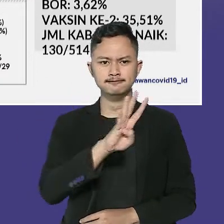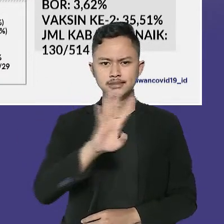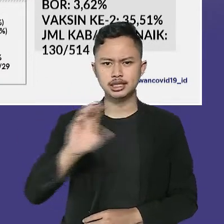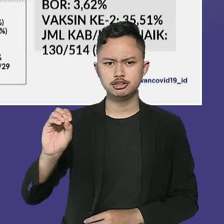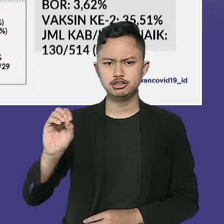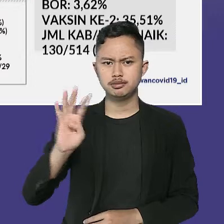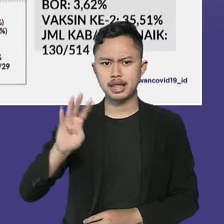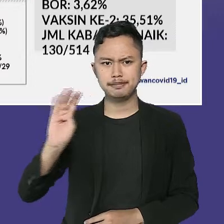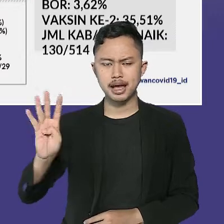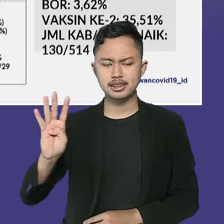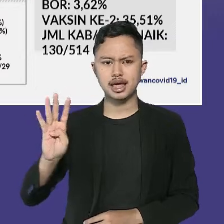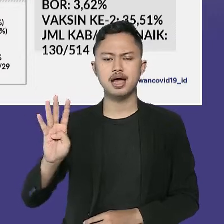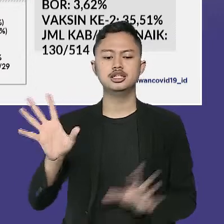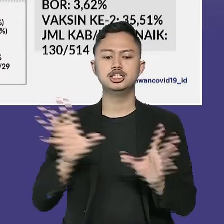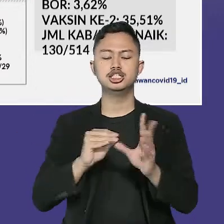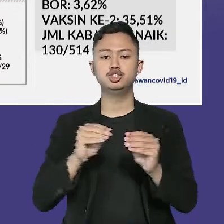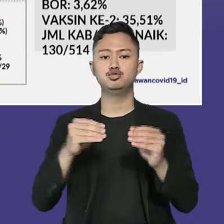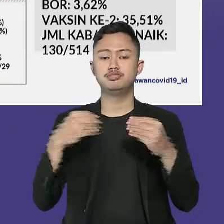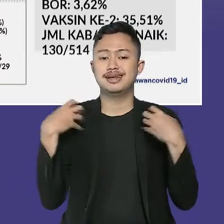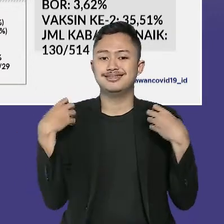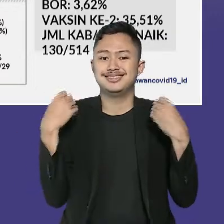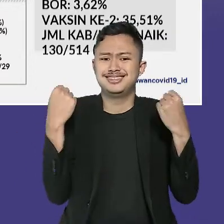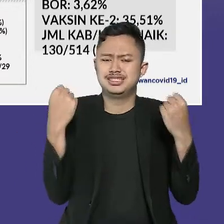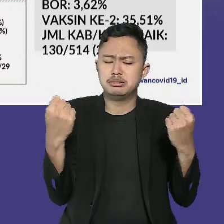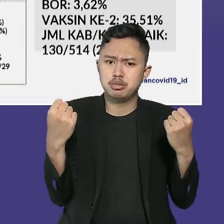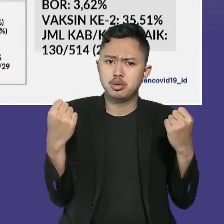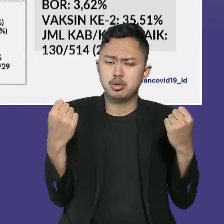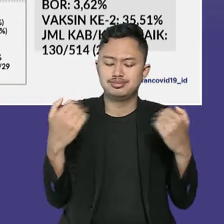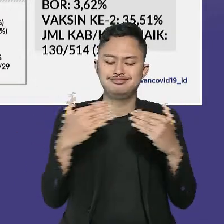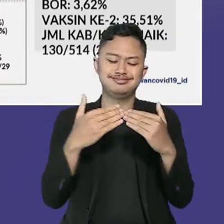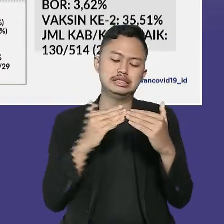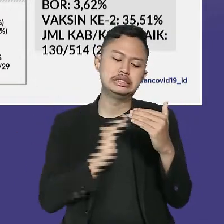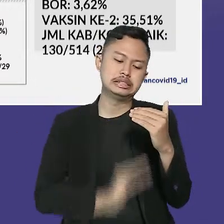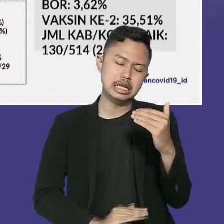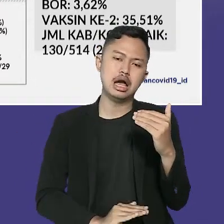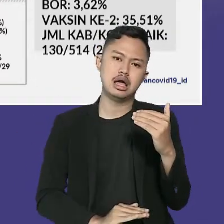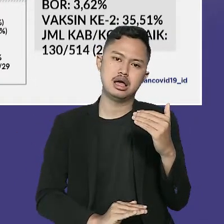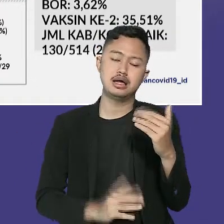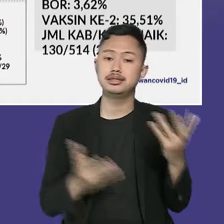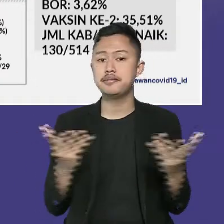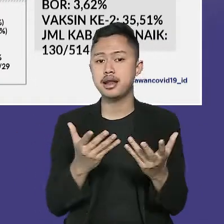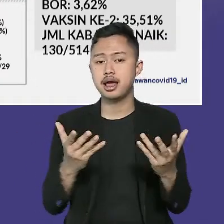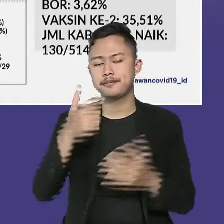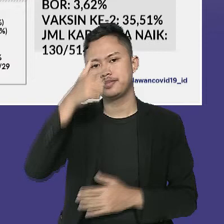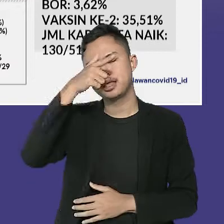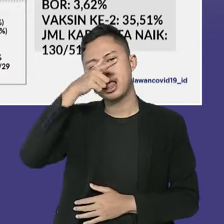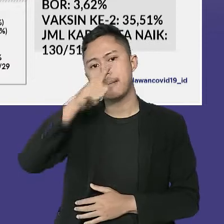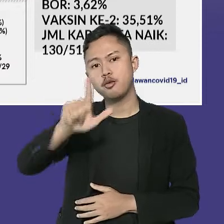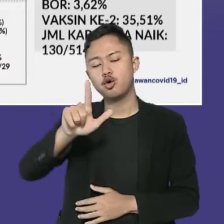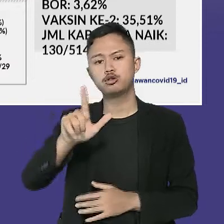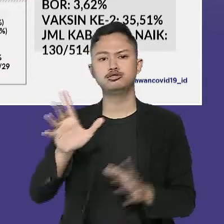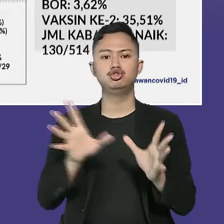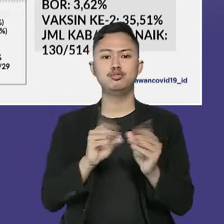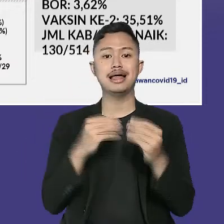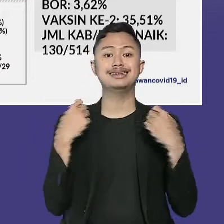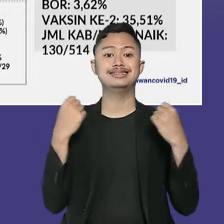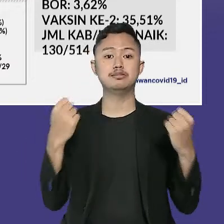Sedangkan persentase kesembuhan paling rendah dibandingkan yang lainnya adalah di Provinsi Lampung, yaitu